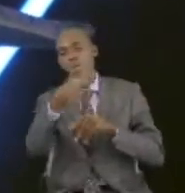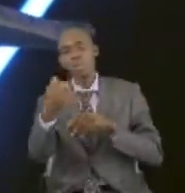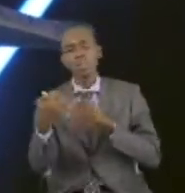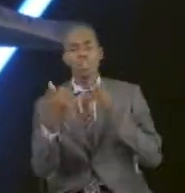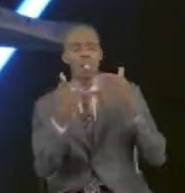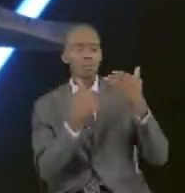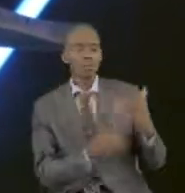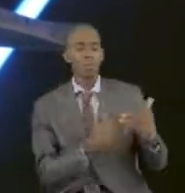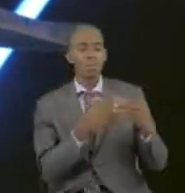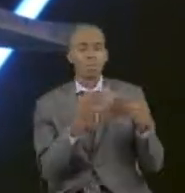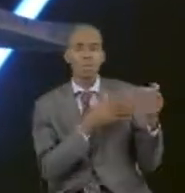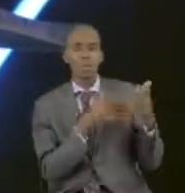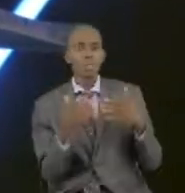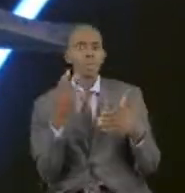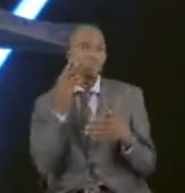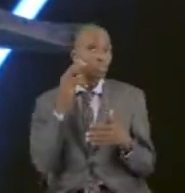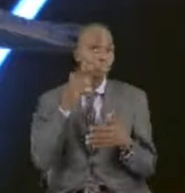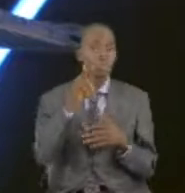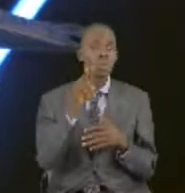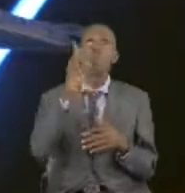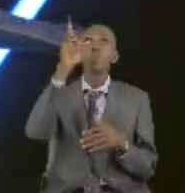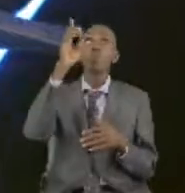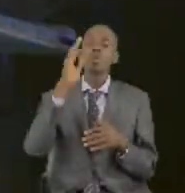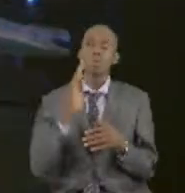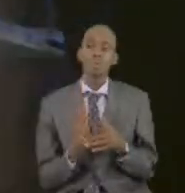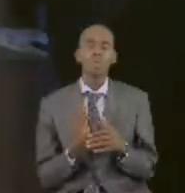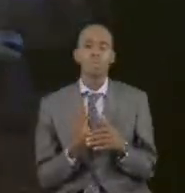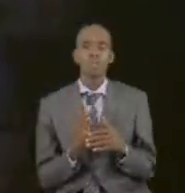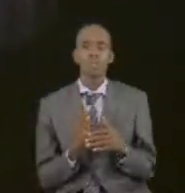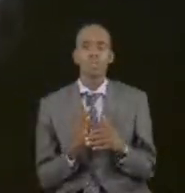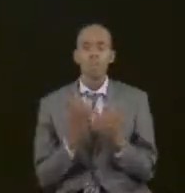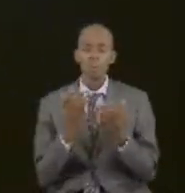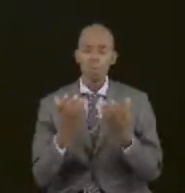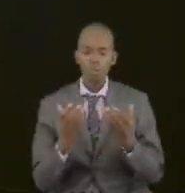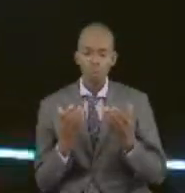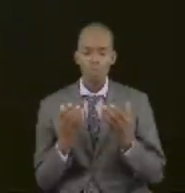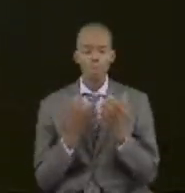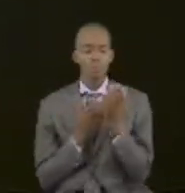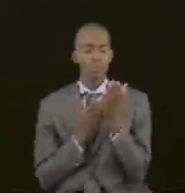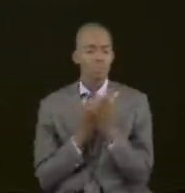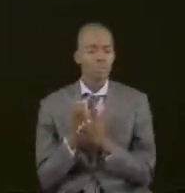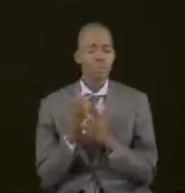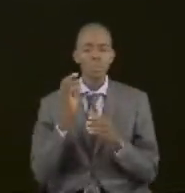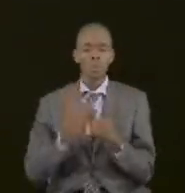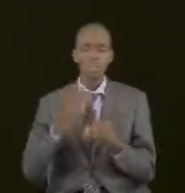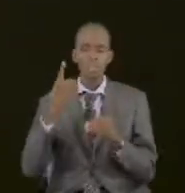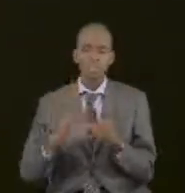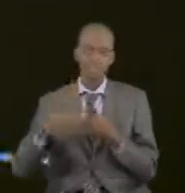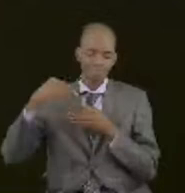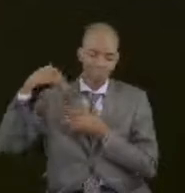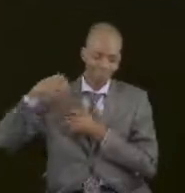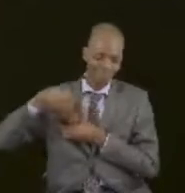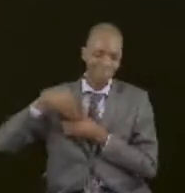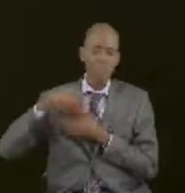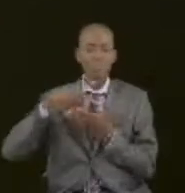publicité du mauvais côté voyez ce que je veux dire dieu veut la vérité au fond du